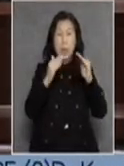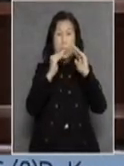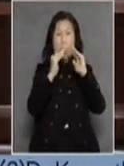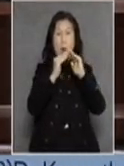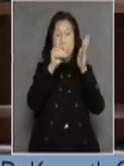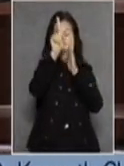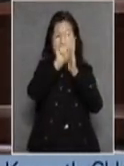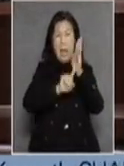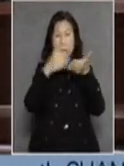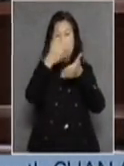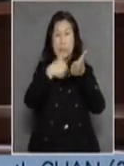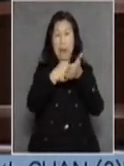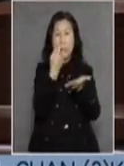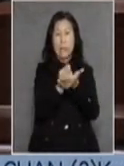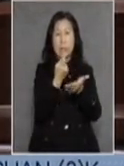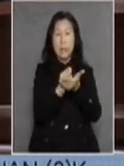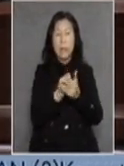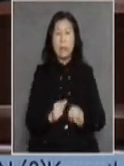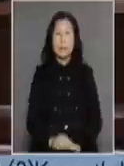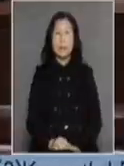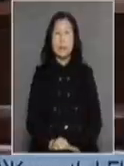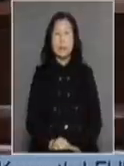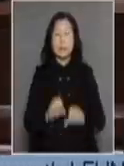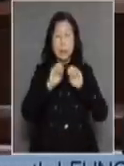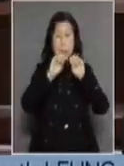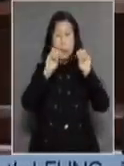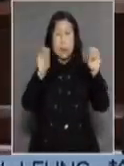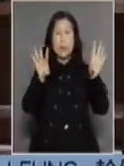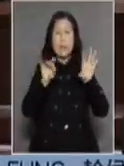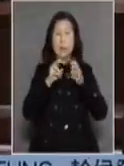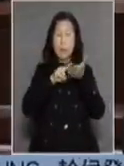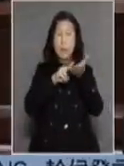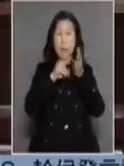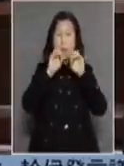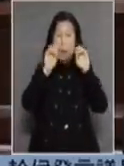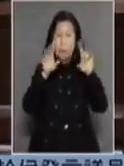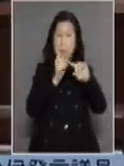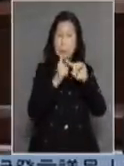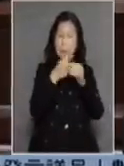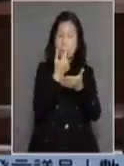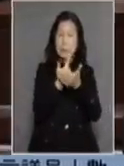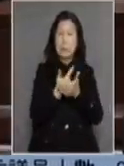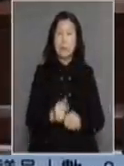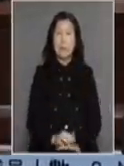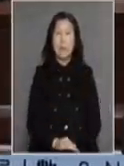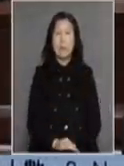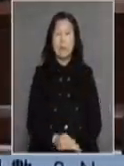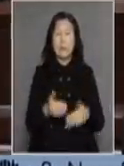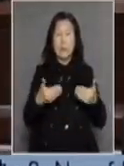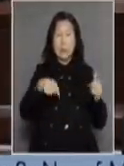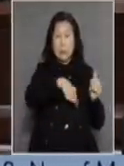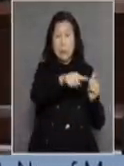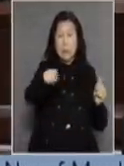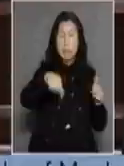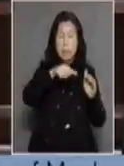降溫的措施呢，是發放市場訊息是很重要的。你如果連一幅勾地